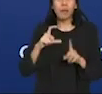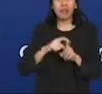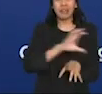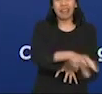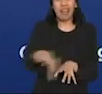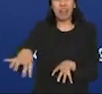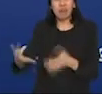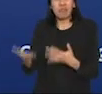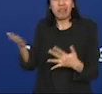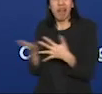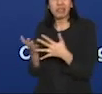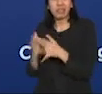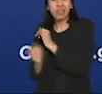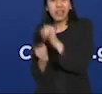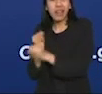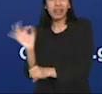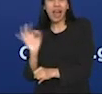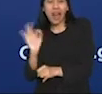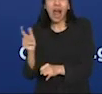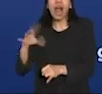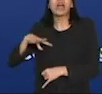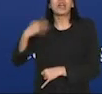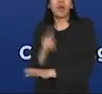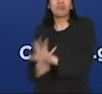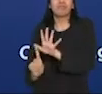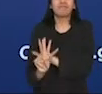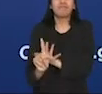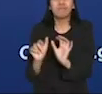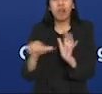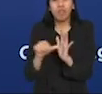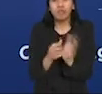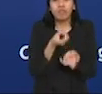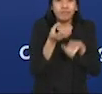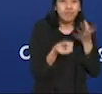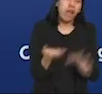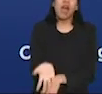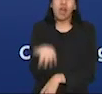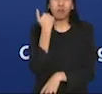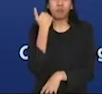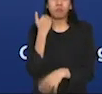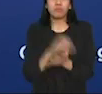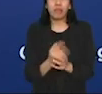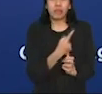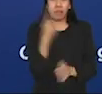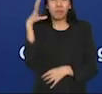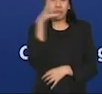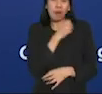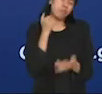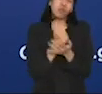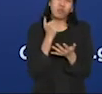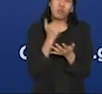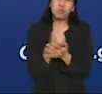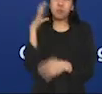akses internet saudara-saudara Mari kembali lagi kita pahami secara mendasar